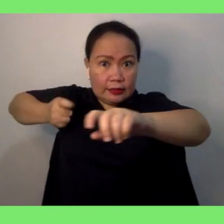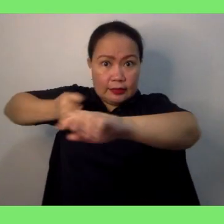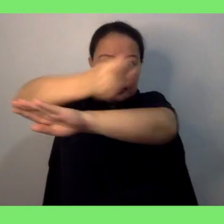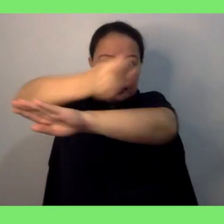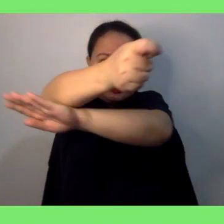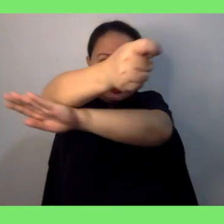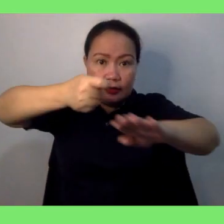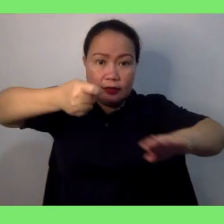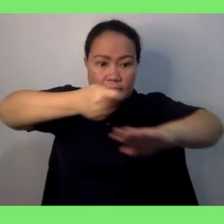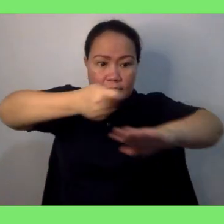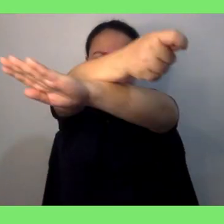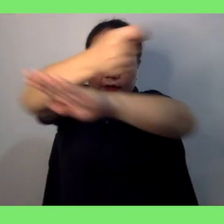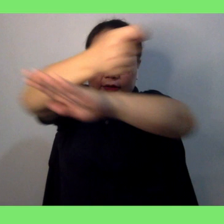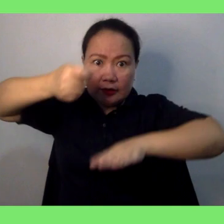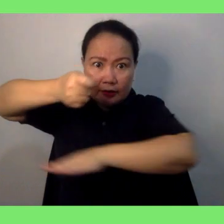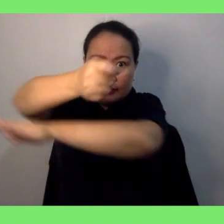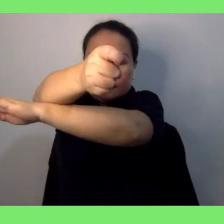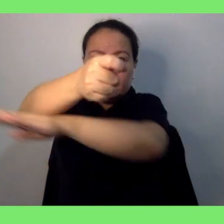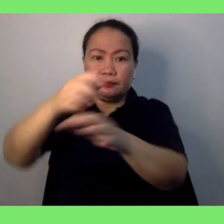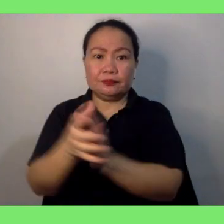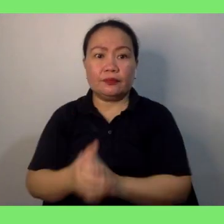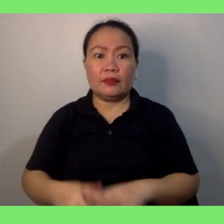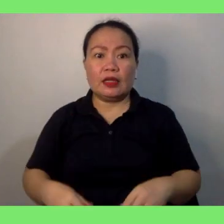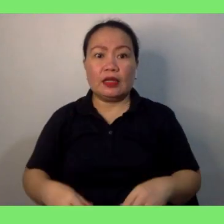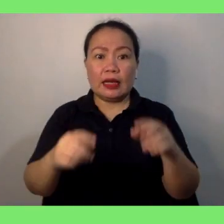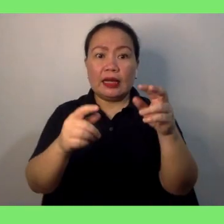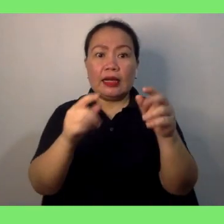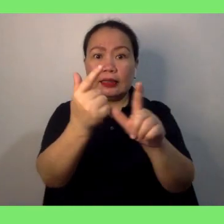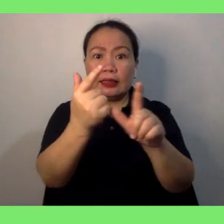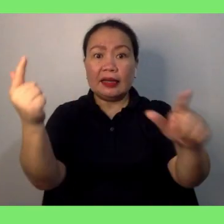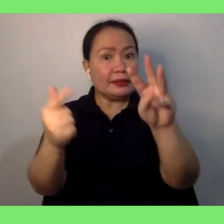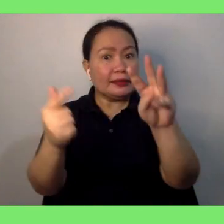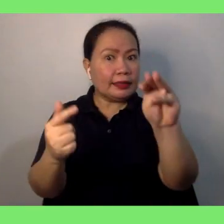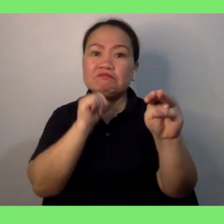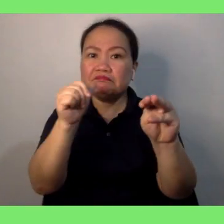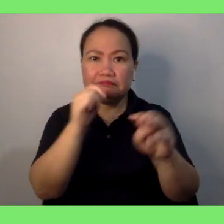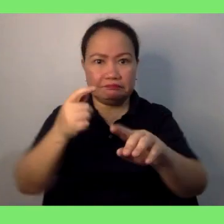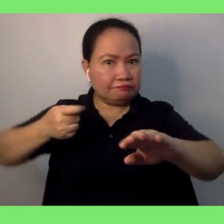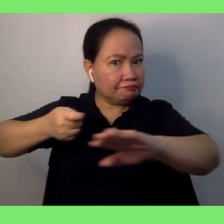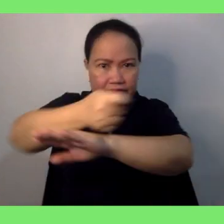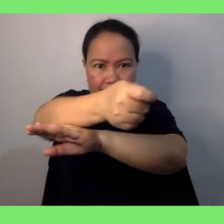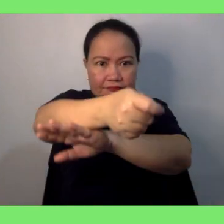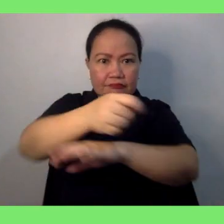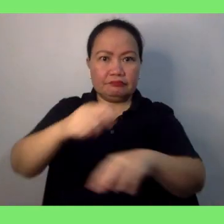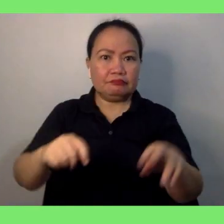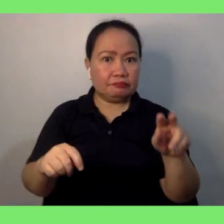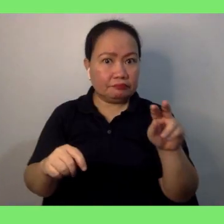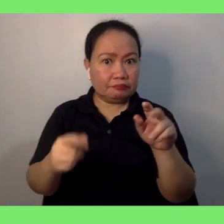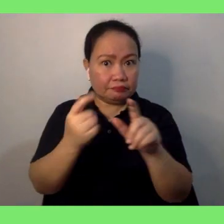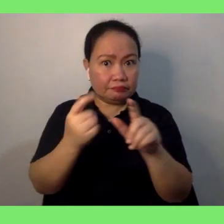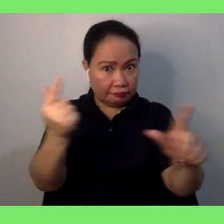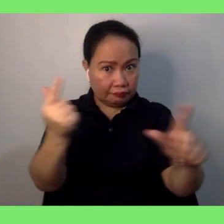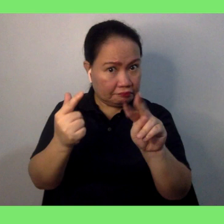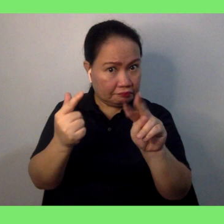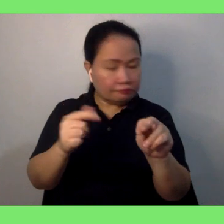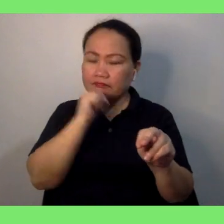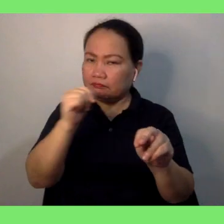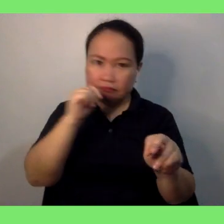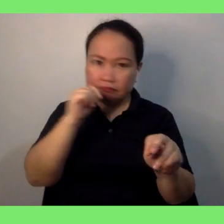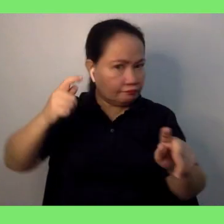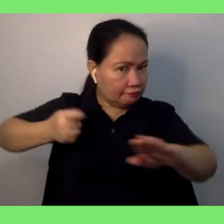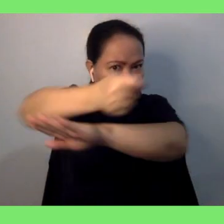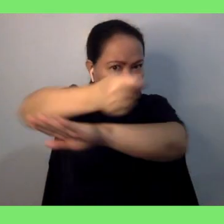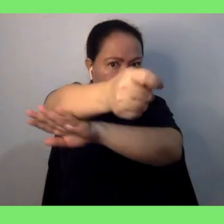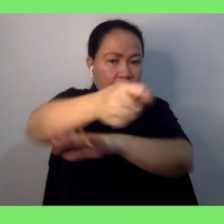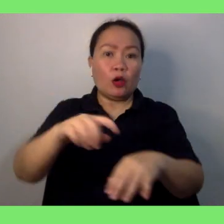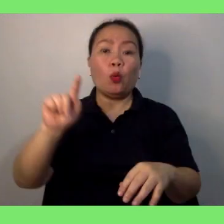is not your transversal kasi pag ito, isa lang yung point niya. Ganon din si line N. So, line L dapat ang